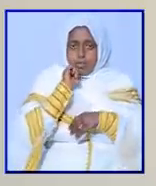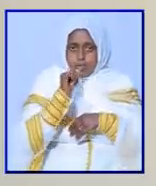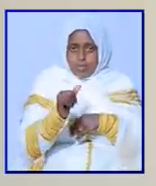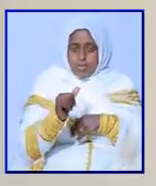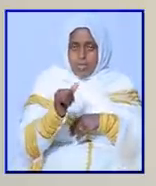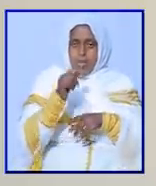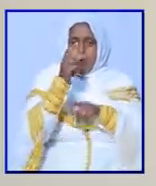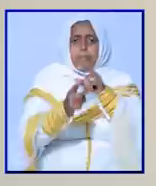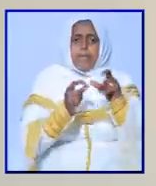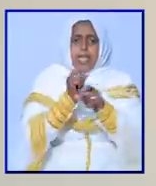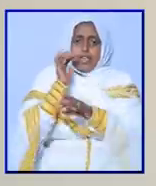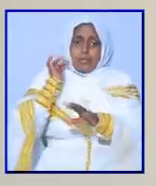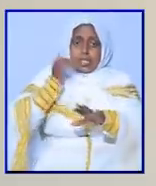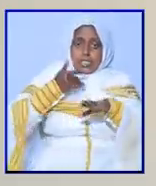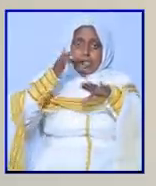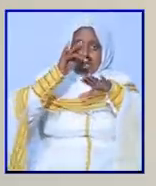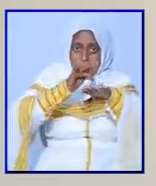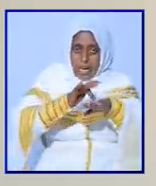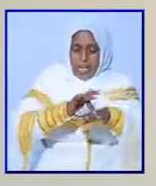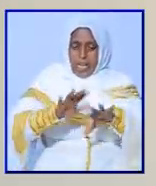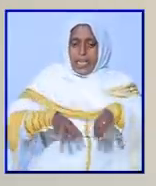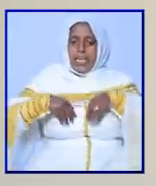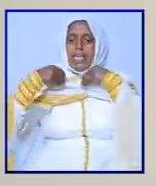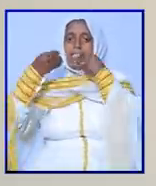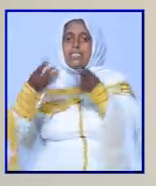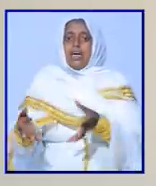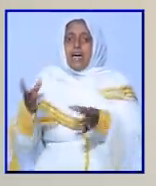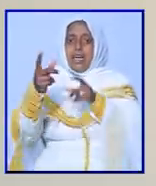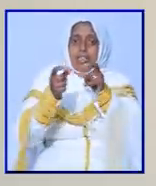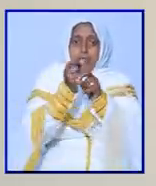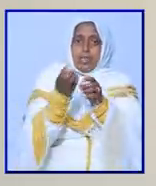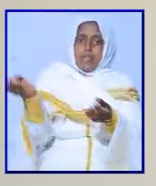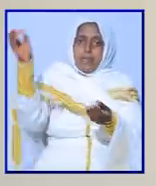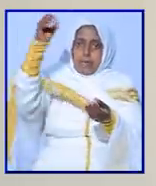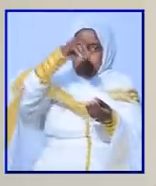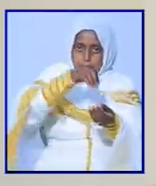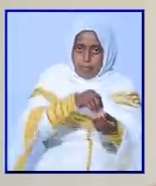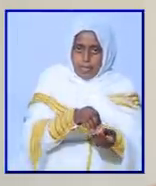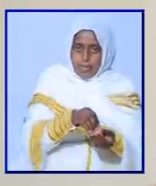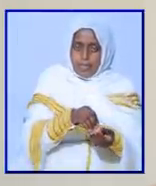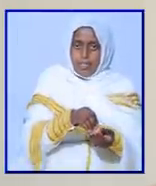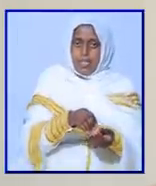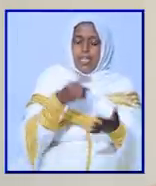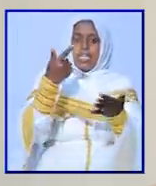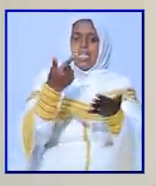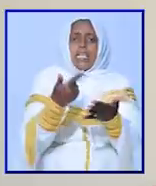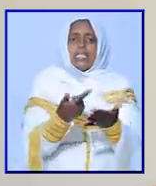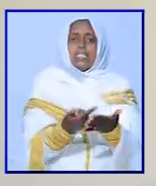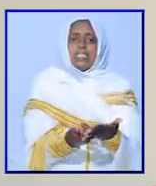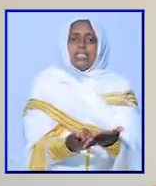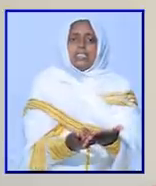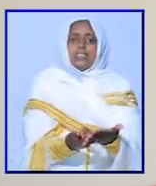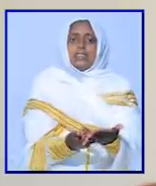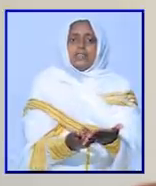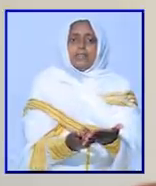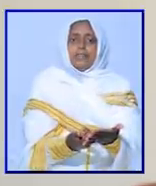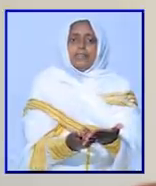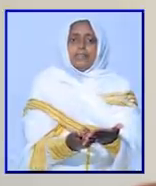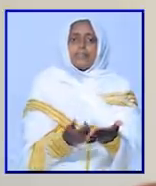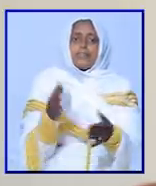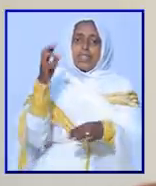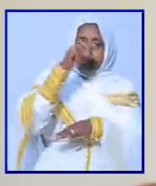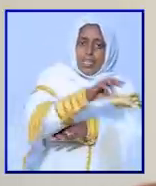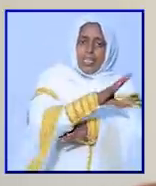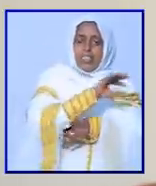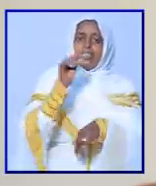ኃጢአታችንንም ሳይቆጥር በእድሜያችን ላይ የንስሐ እድሜ በመጨመር ለዚች